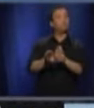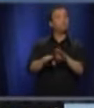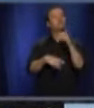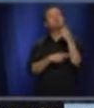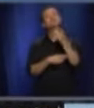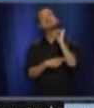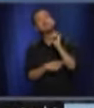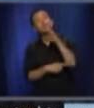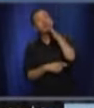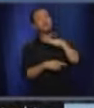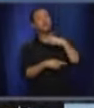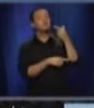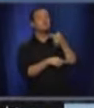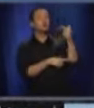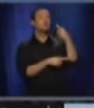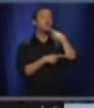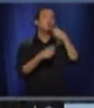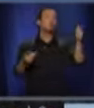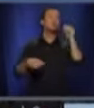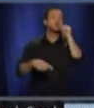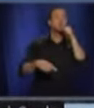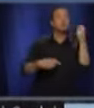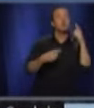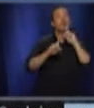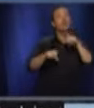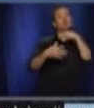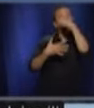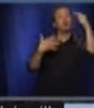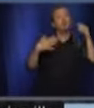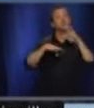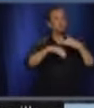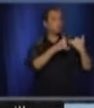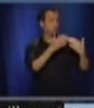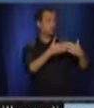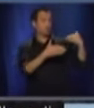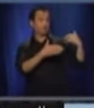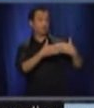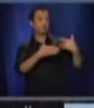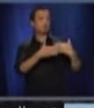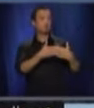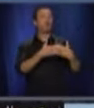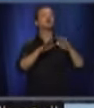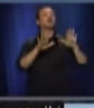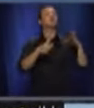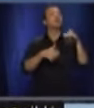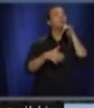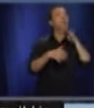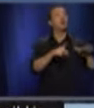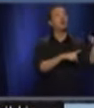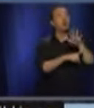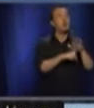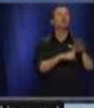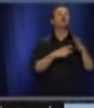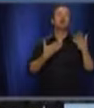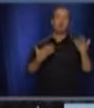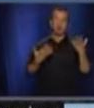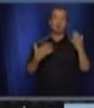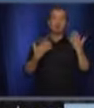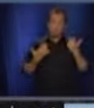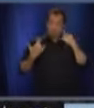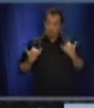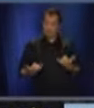Mme Guilbeault demain, vous allez voir que je pense qu'il y a une logique avec la décision que l'on prend de continuer avec les bars,